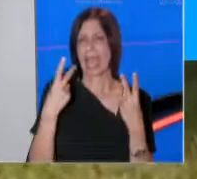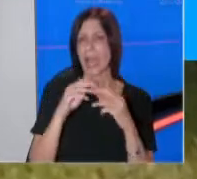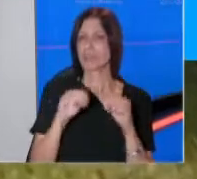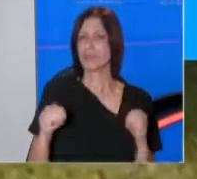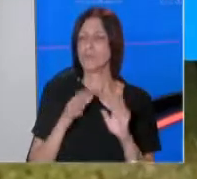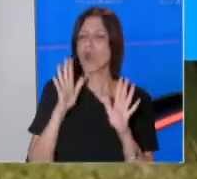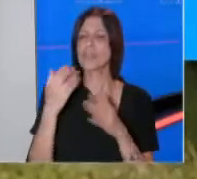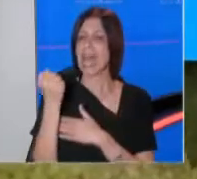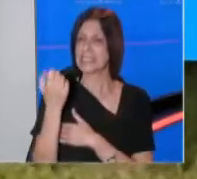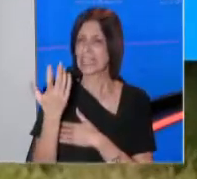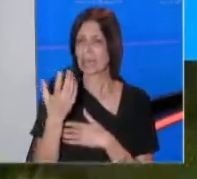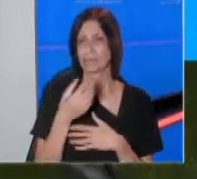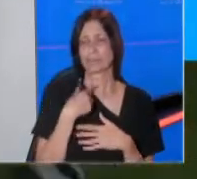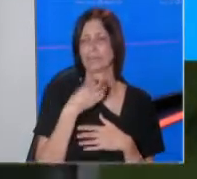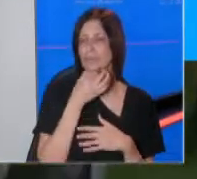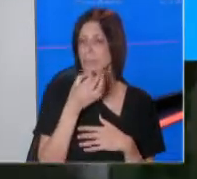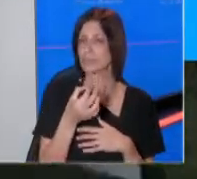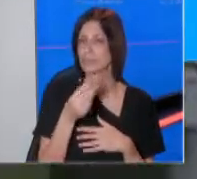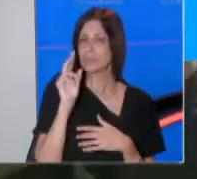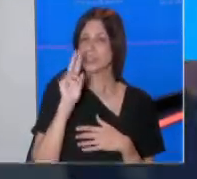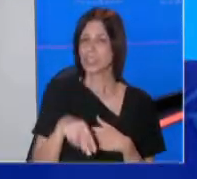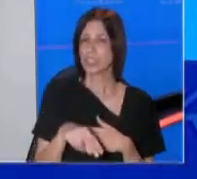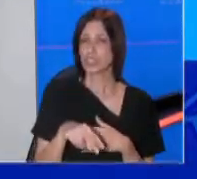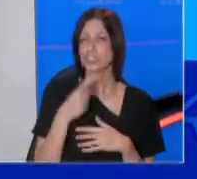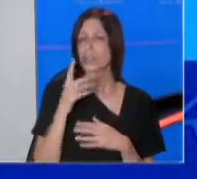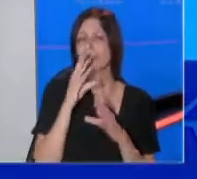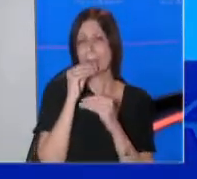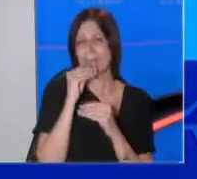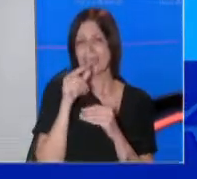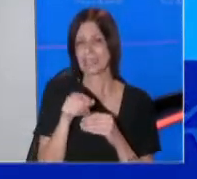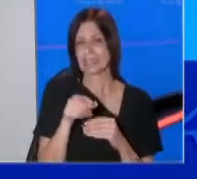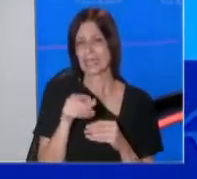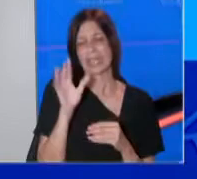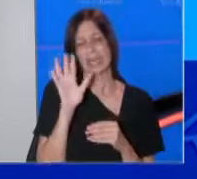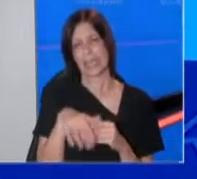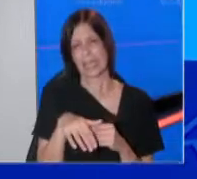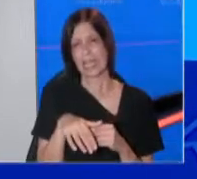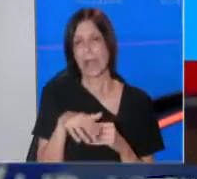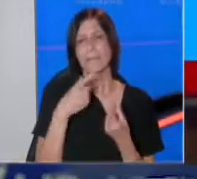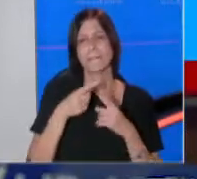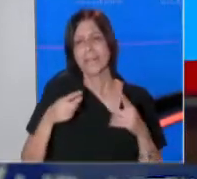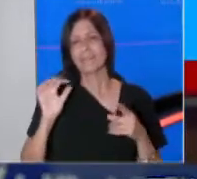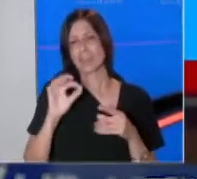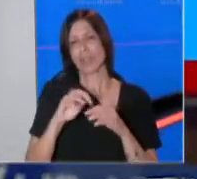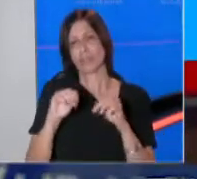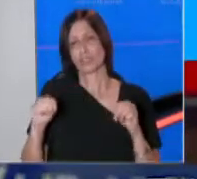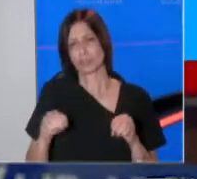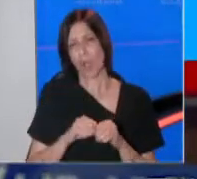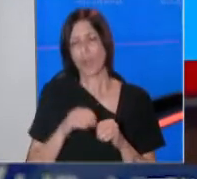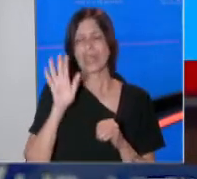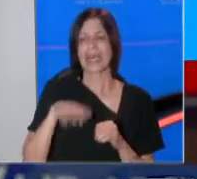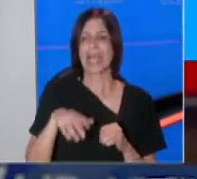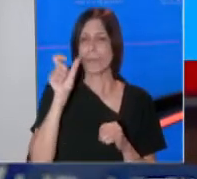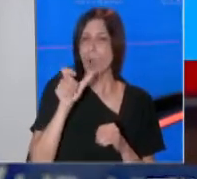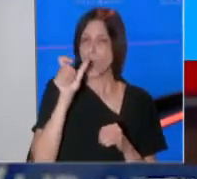חזקה. עדיין. אני אשאל אותך, יש את, כשאת מדברת על זה, גם את המגוון של המשפחות, גם האוכלוסייה